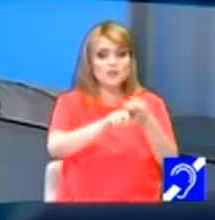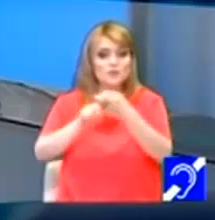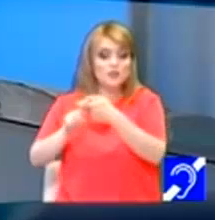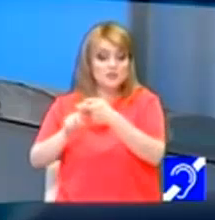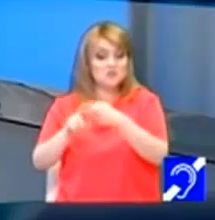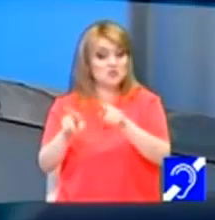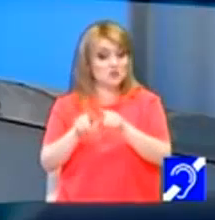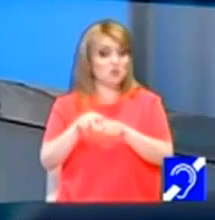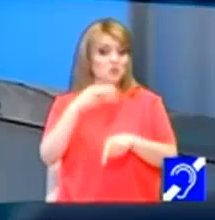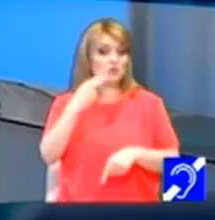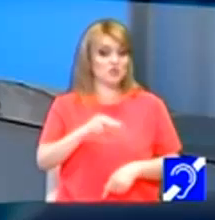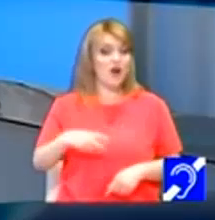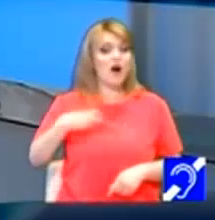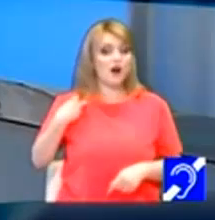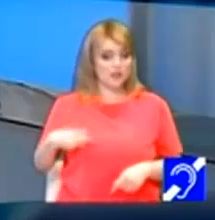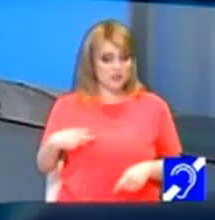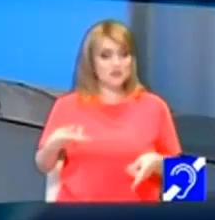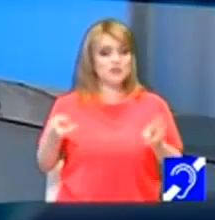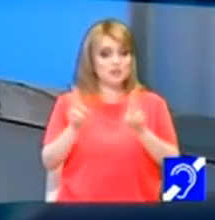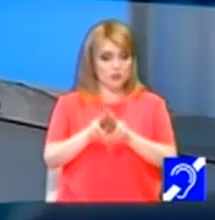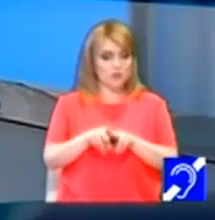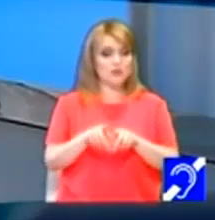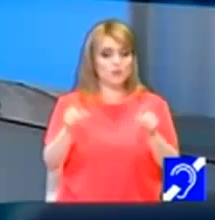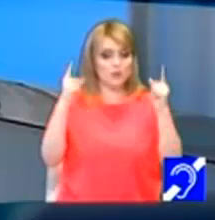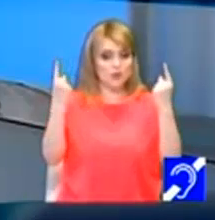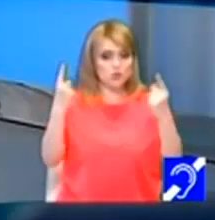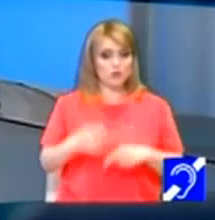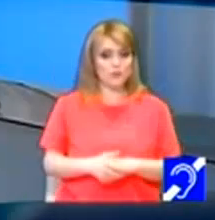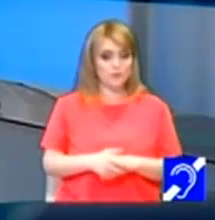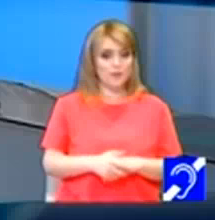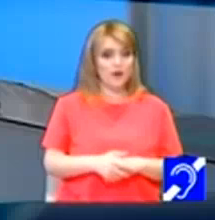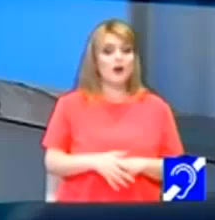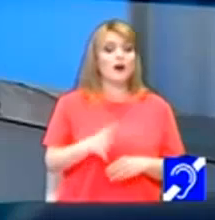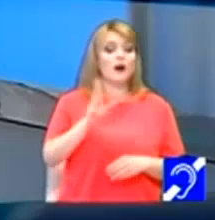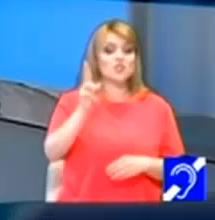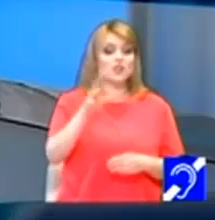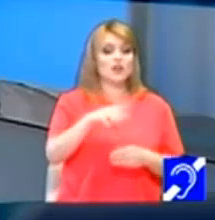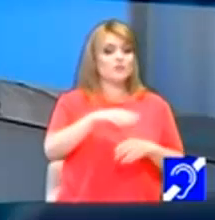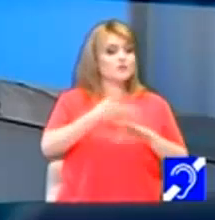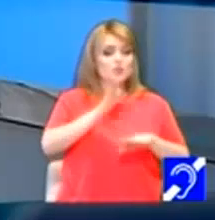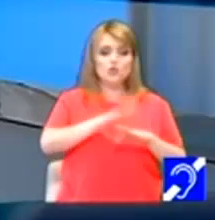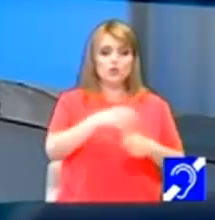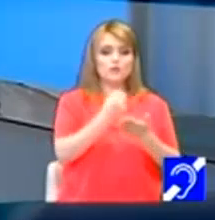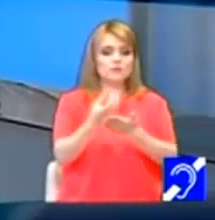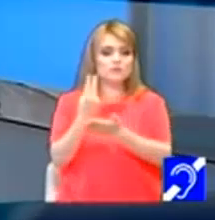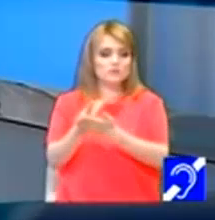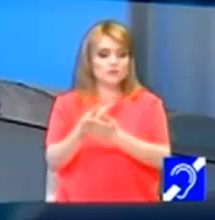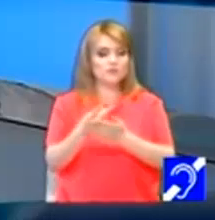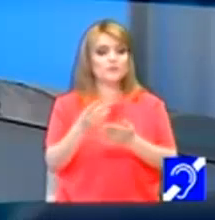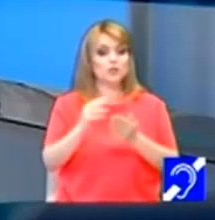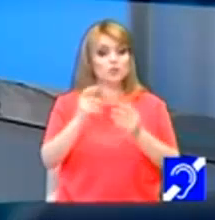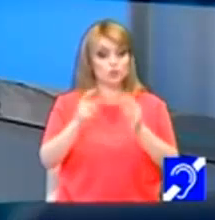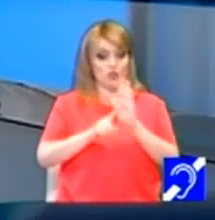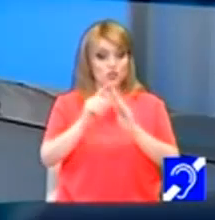s-a stabilizat, dar riscurile rămân la fel de mari. Numărul bolnavelor în stare gravă este relativ constant, dar poate fi o situație de